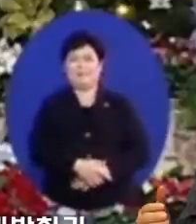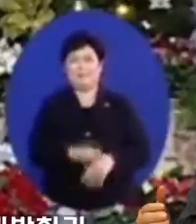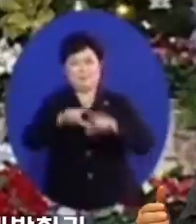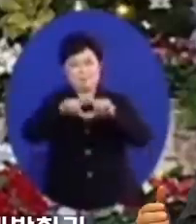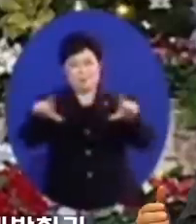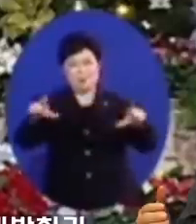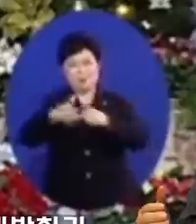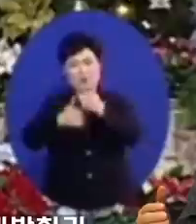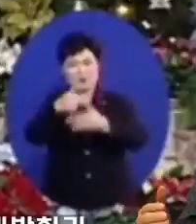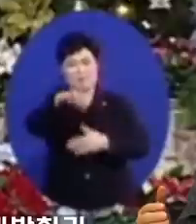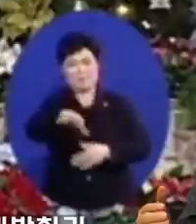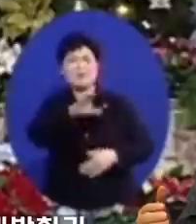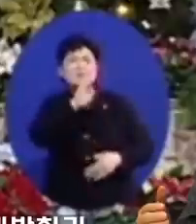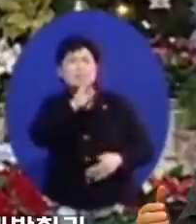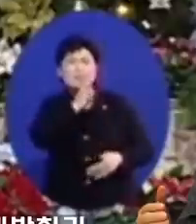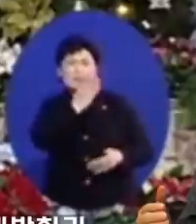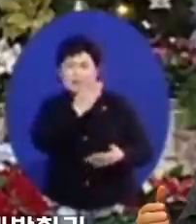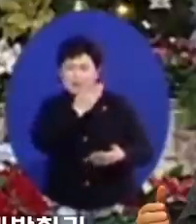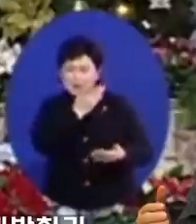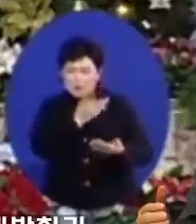보통 하나님 앞에 귀한 존재가 아닙니다.